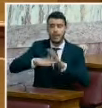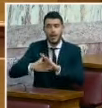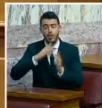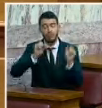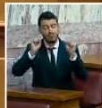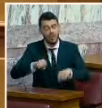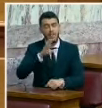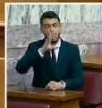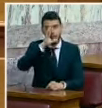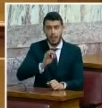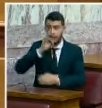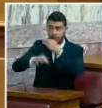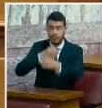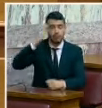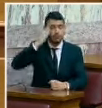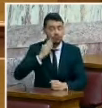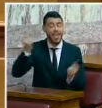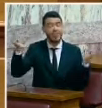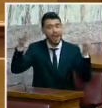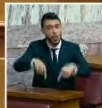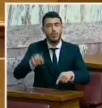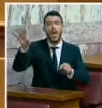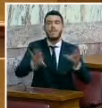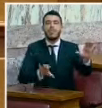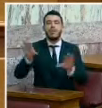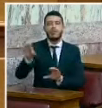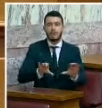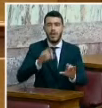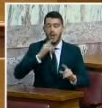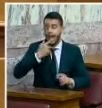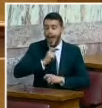Τσίπρα, και η Ελλάδα θα μπορέσει επιτέλους να δει τους ρυθμούς